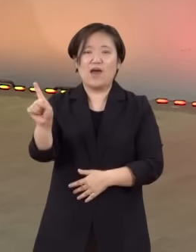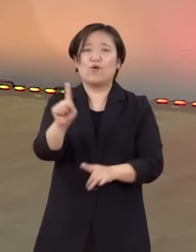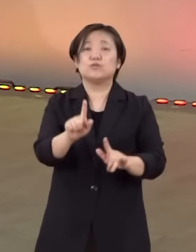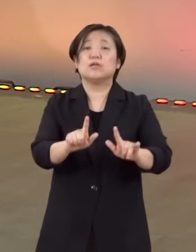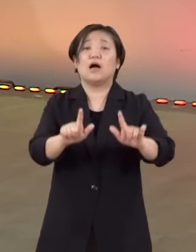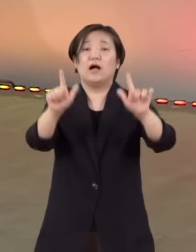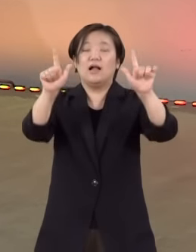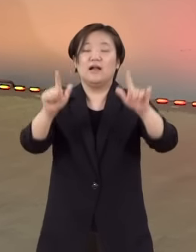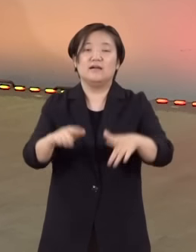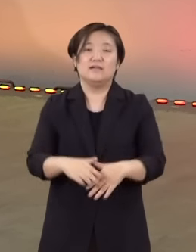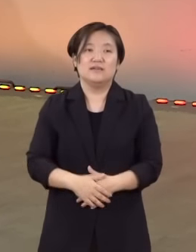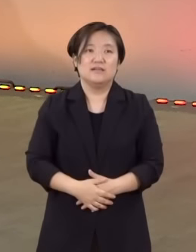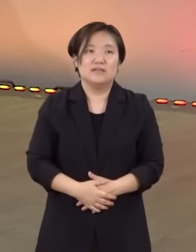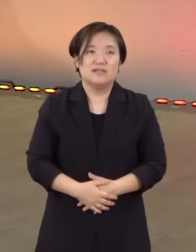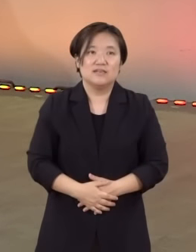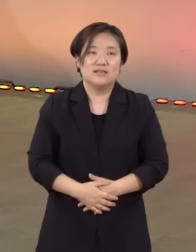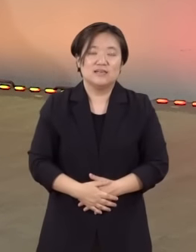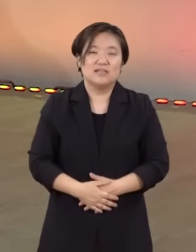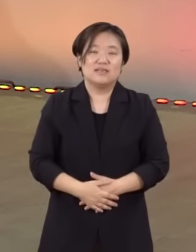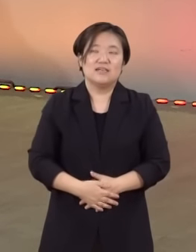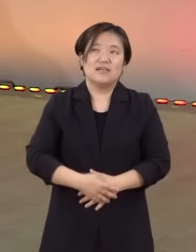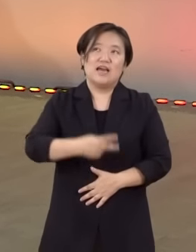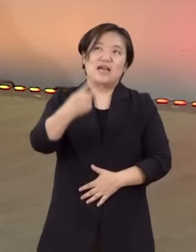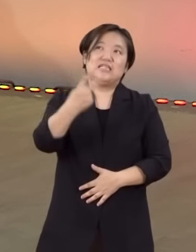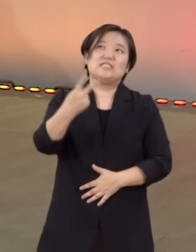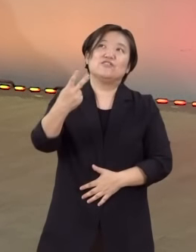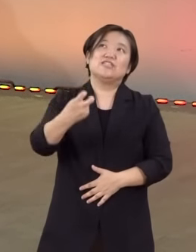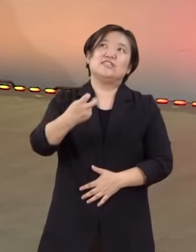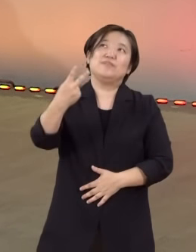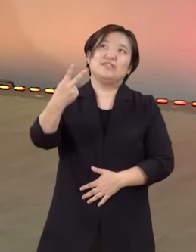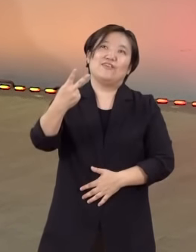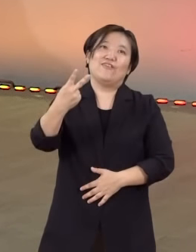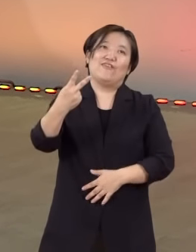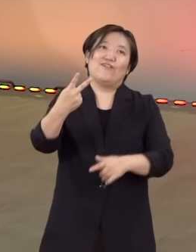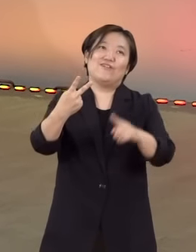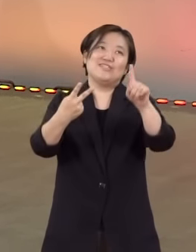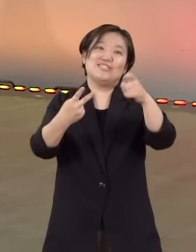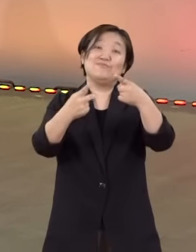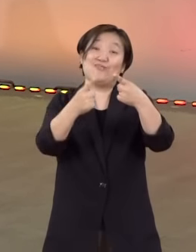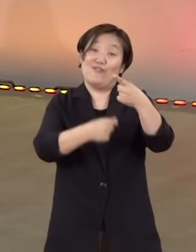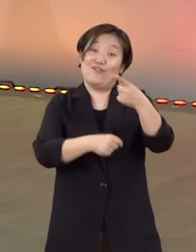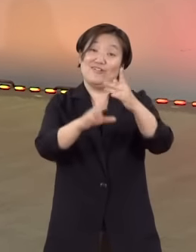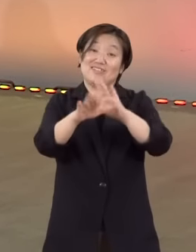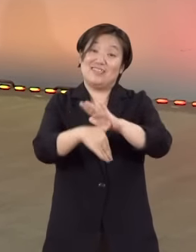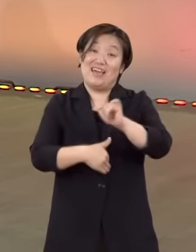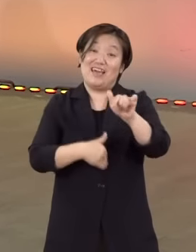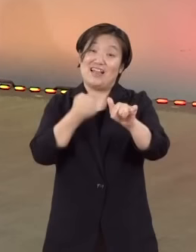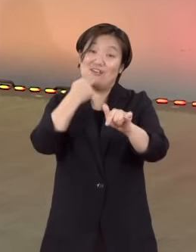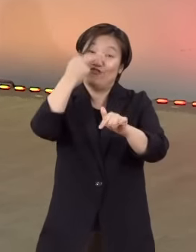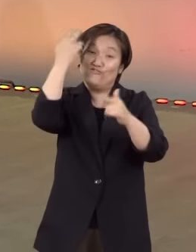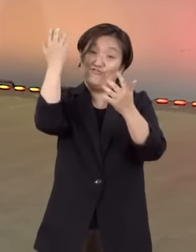날이었습니다 2022년 11월에 지인들과 술한잔하고 대리 기사님